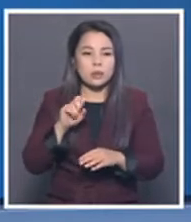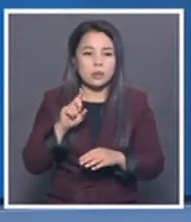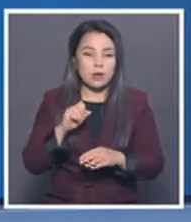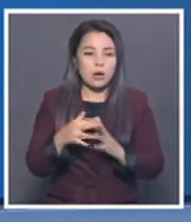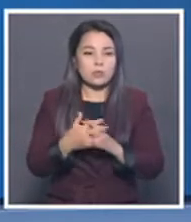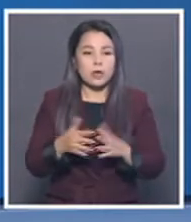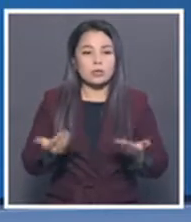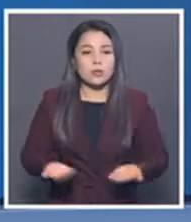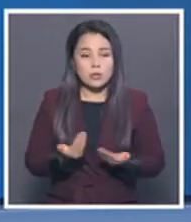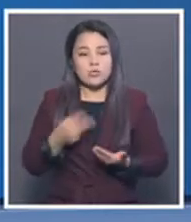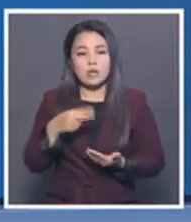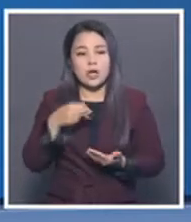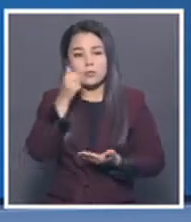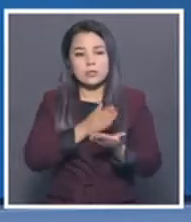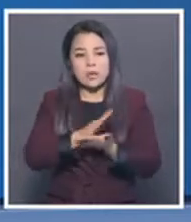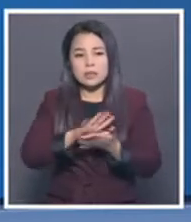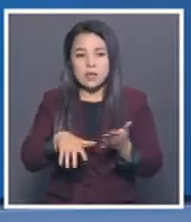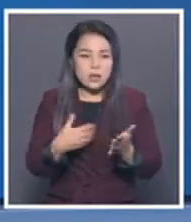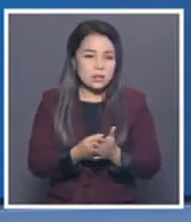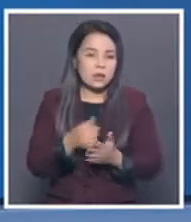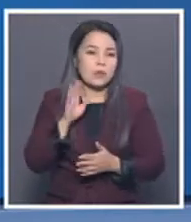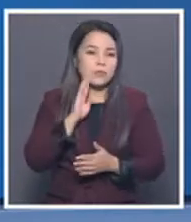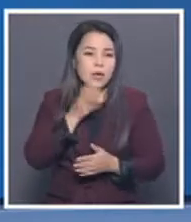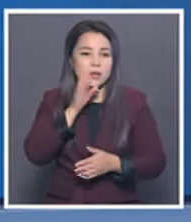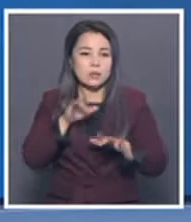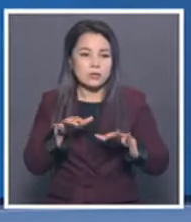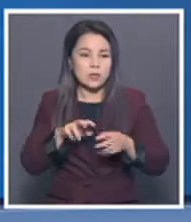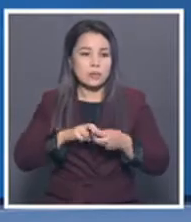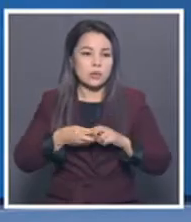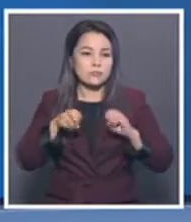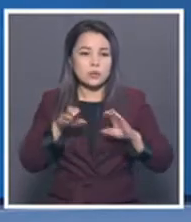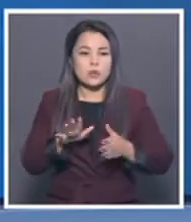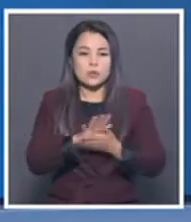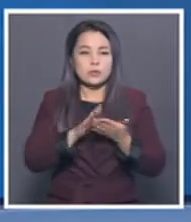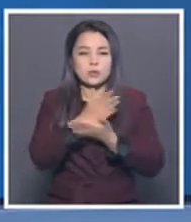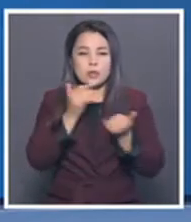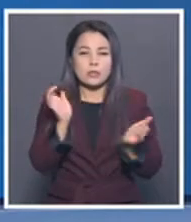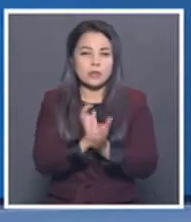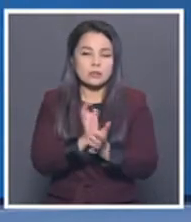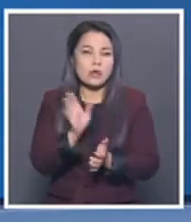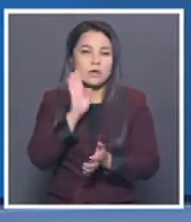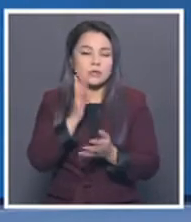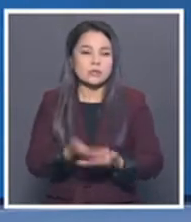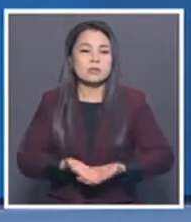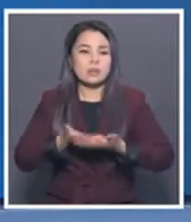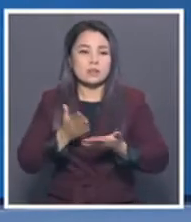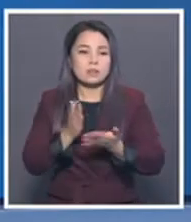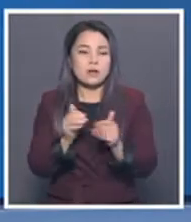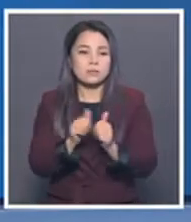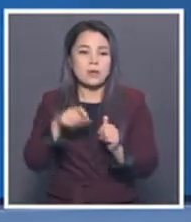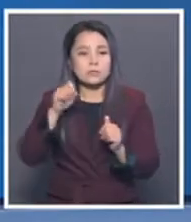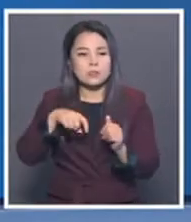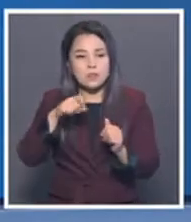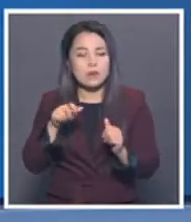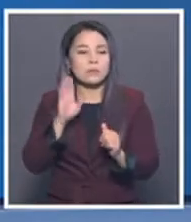тұрғындары 20 жылдан астам уақыттан бері ауыз су мәселесі шешілмей келе жатыр дейді. Олар лас суды тұндыру үшін кранның жанында